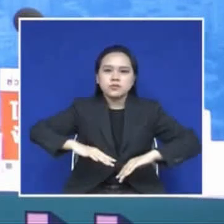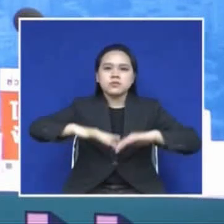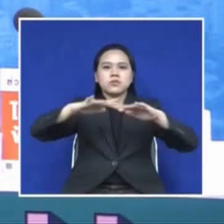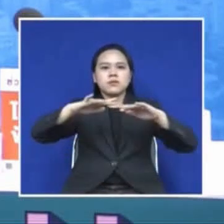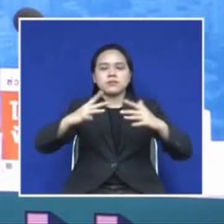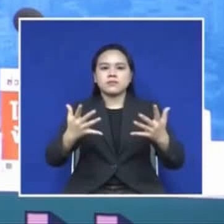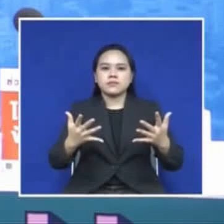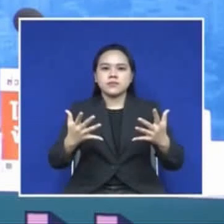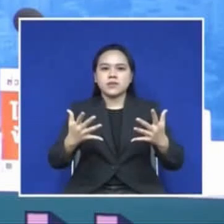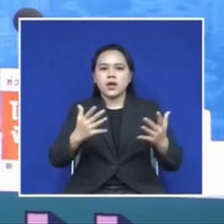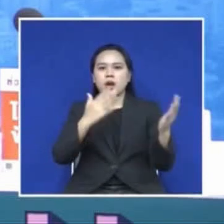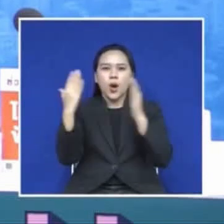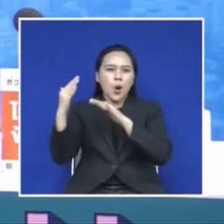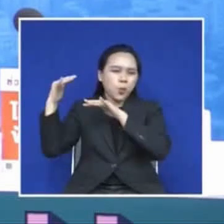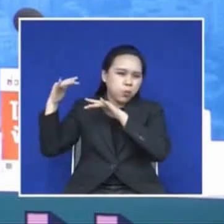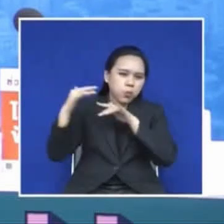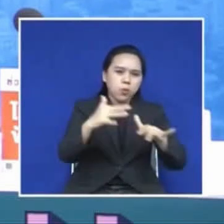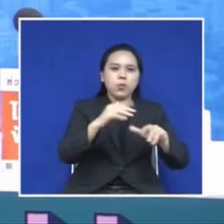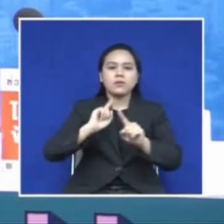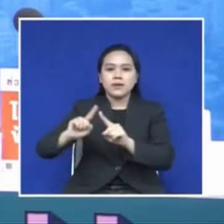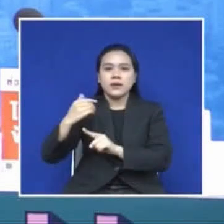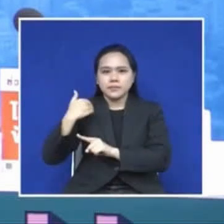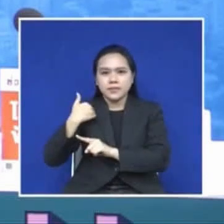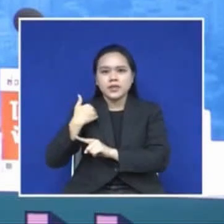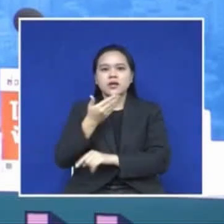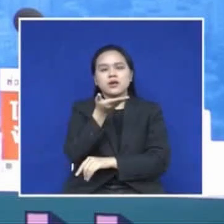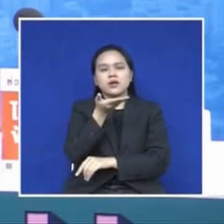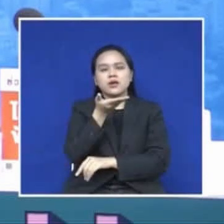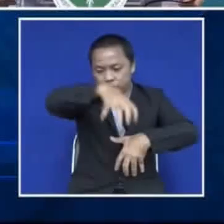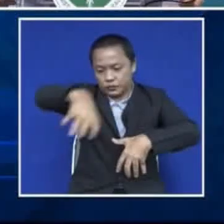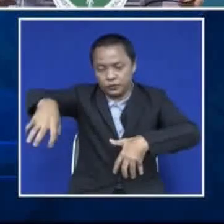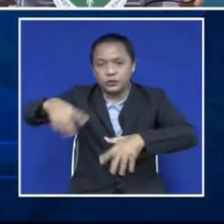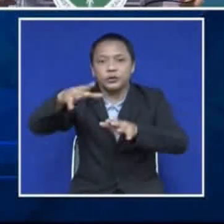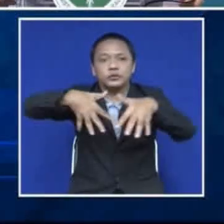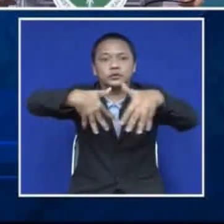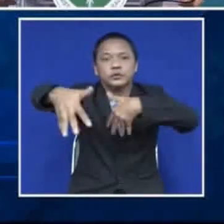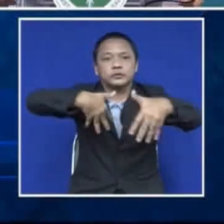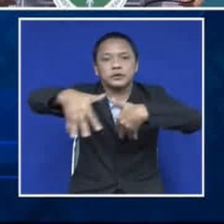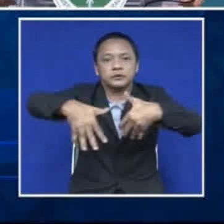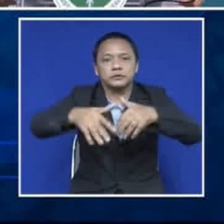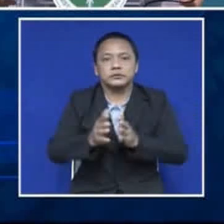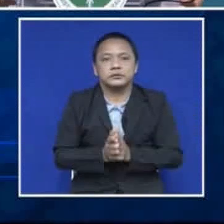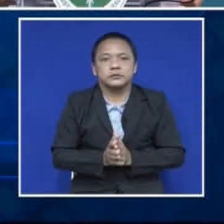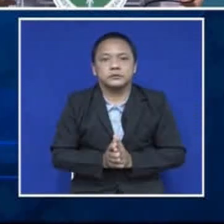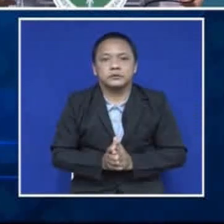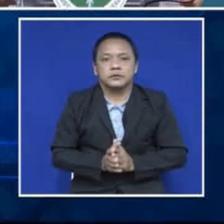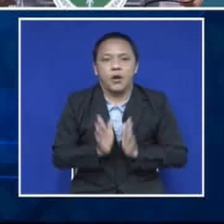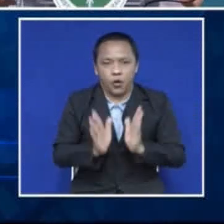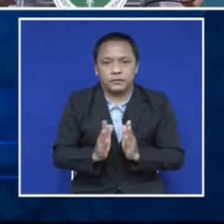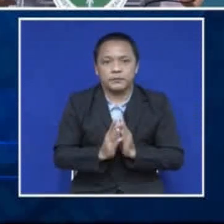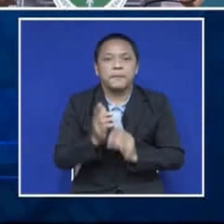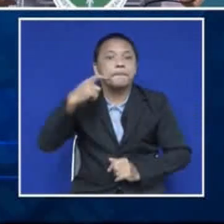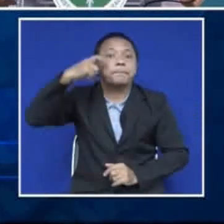145คนส่งตรวจแลบ7ขจะพบสามคนที่ติดเชื้อ 18ธันวาคมค่ะไปตรวจที่ตลาด